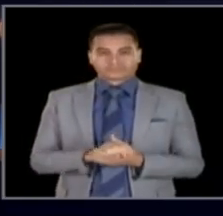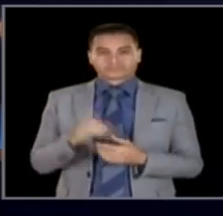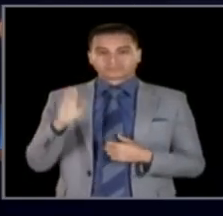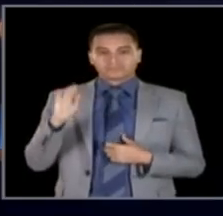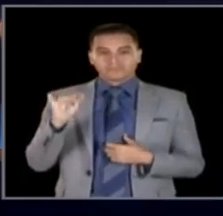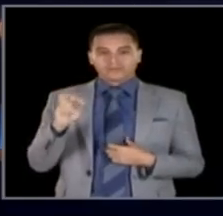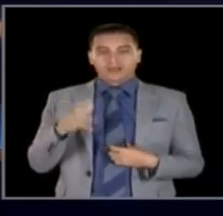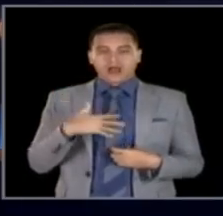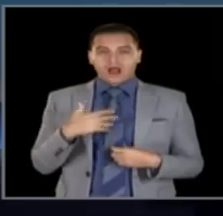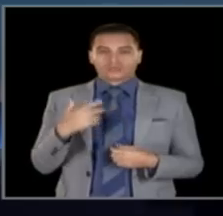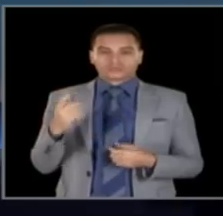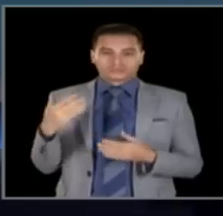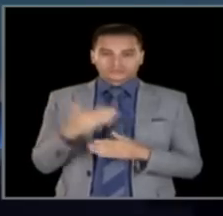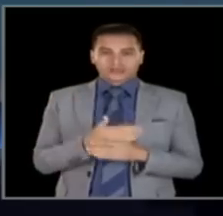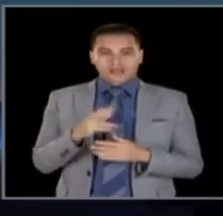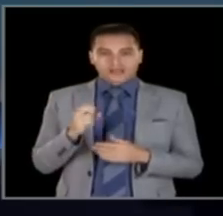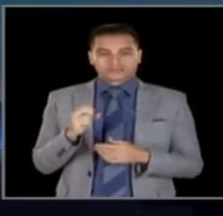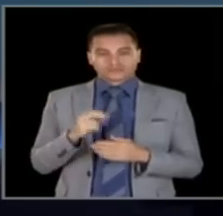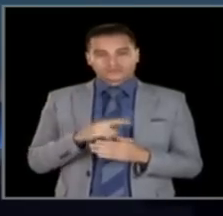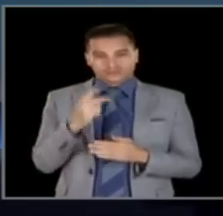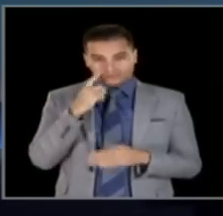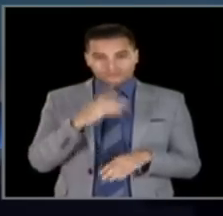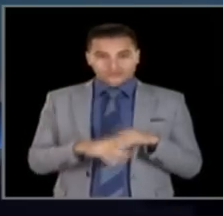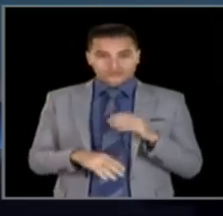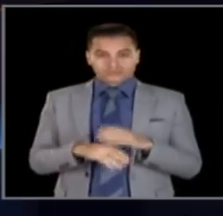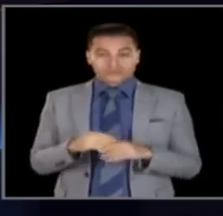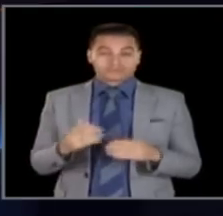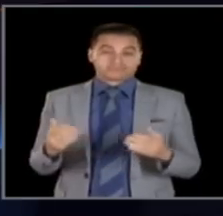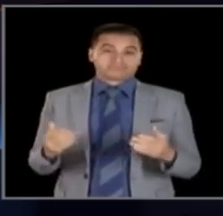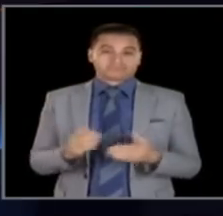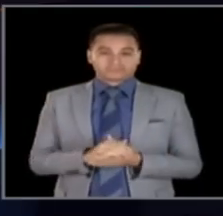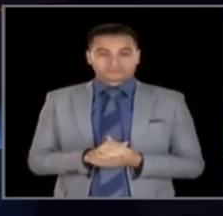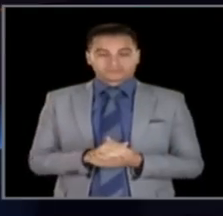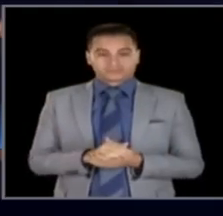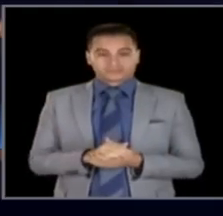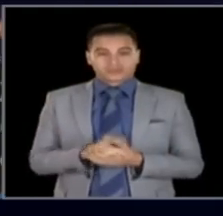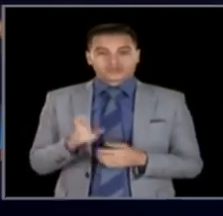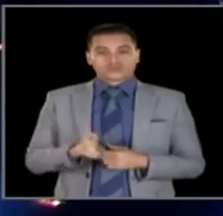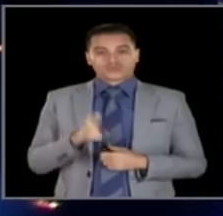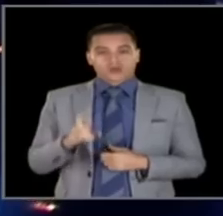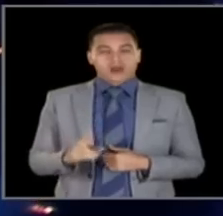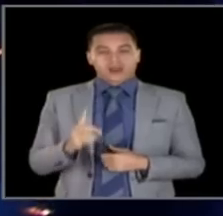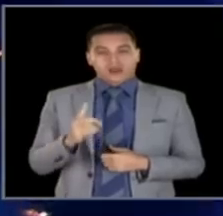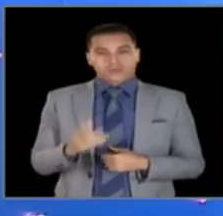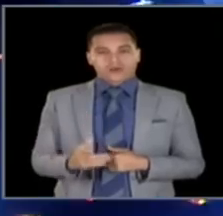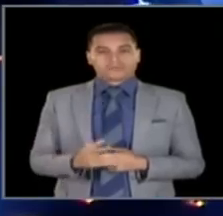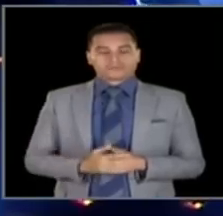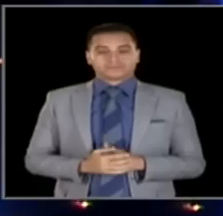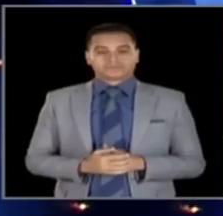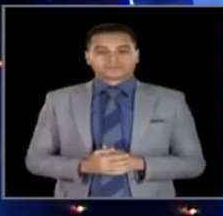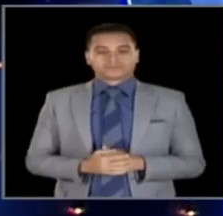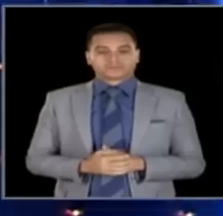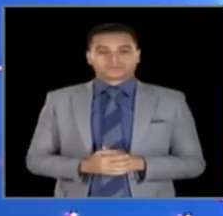وبسمة محتاجة الهدف الأول علشان حسم 3 نقاط. السؤال الأول،